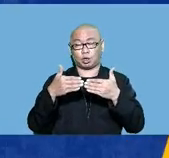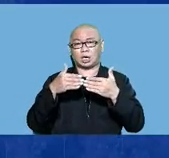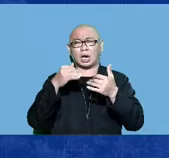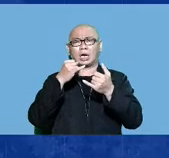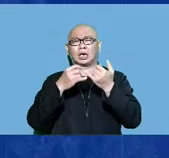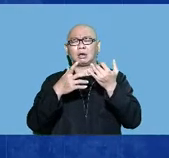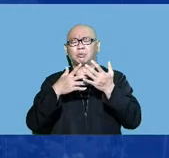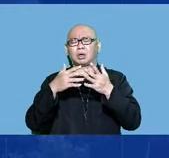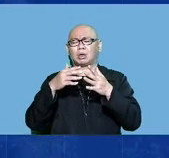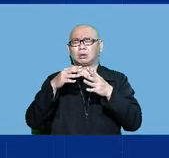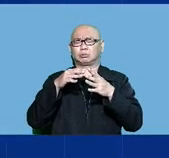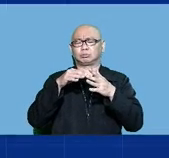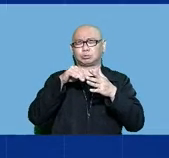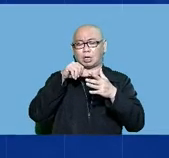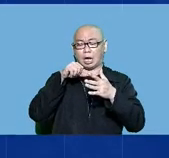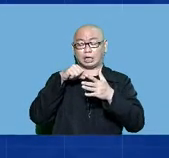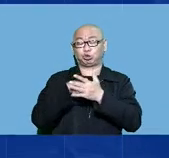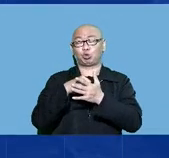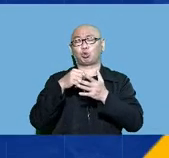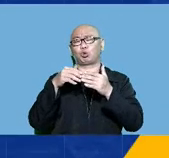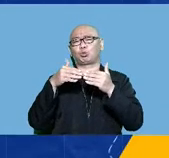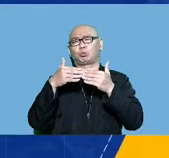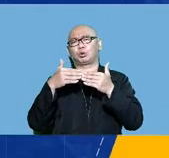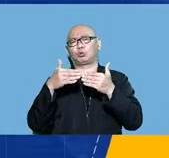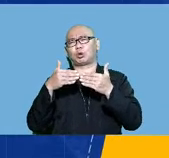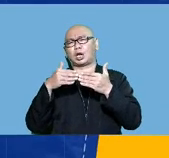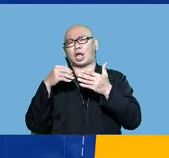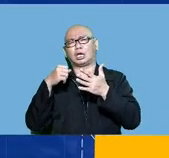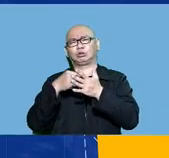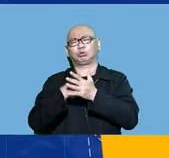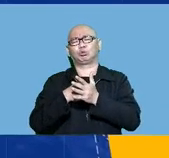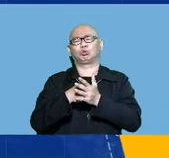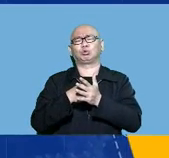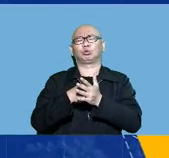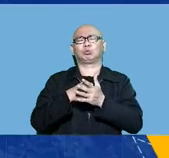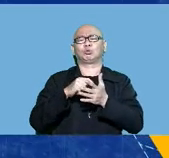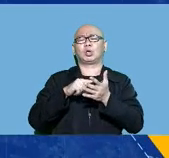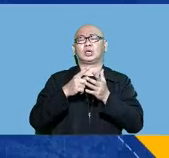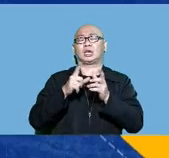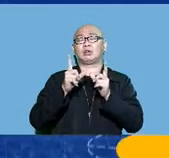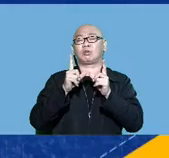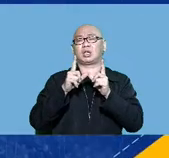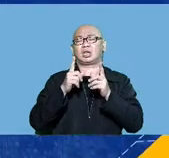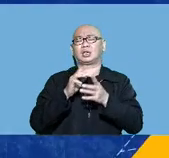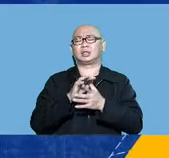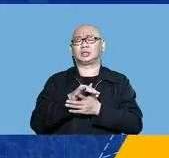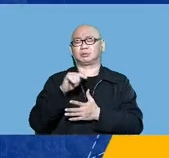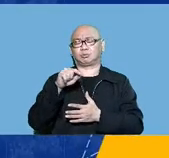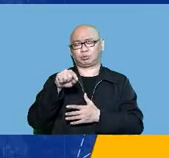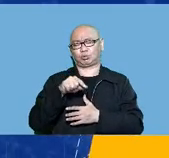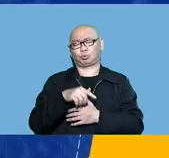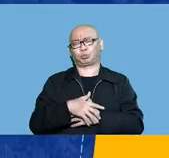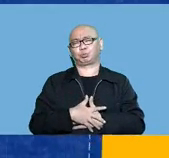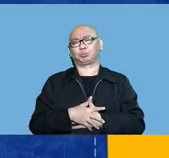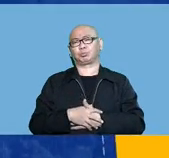kolapsnya bendungan, hancurnya bendungan itu dimulai dari wilayah atau region ini.